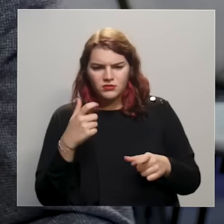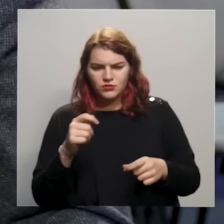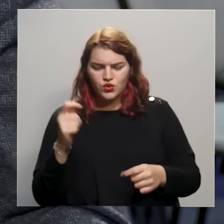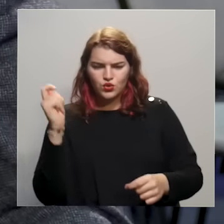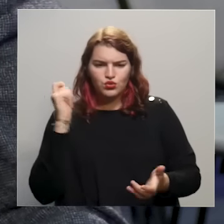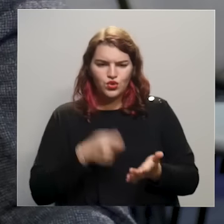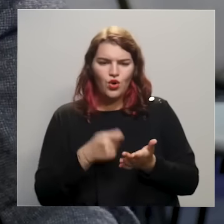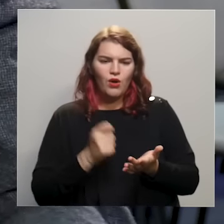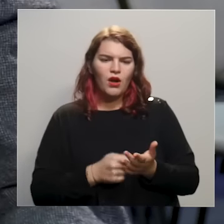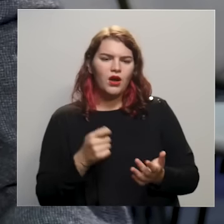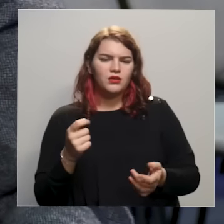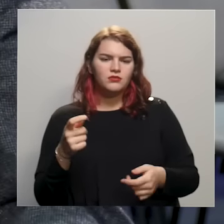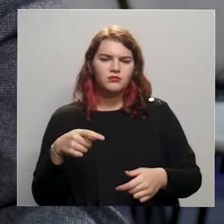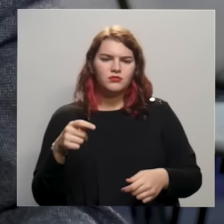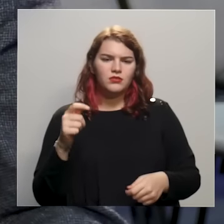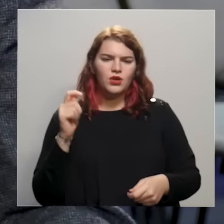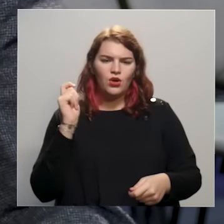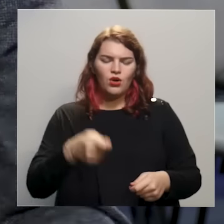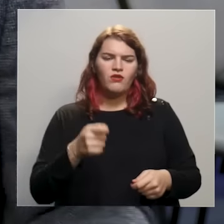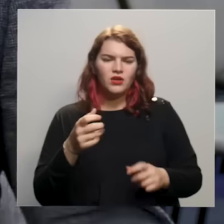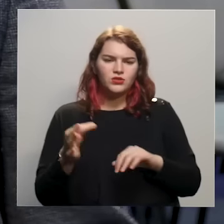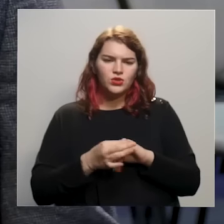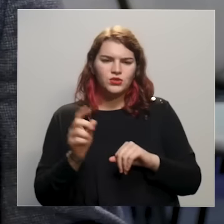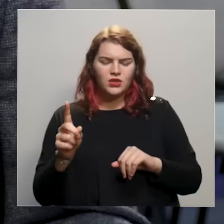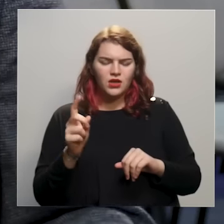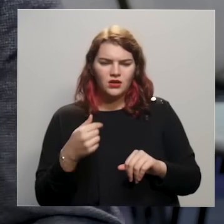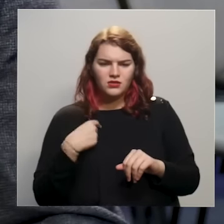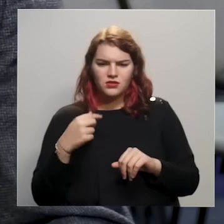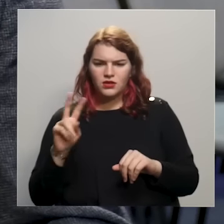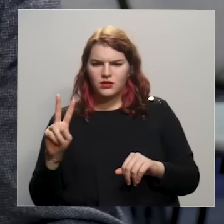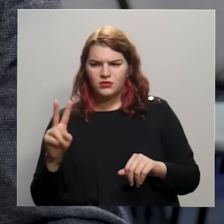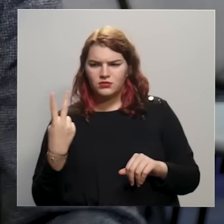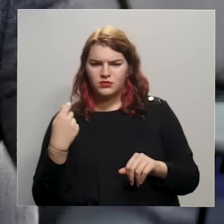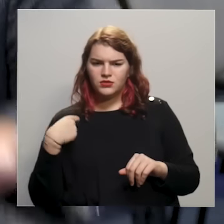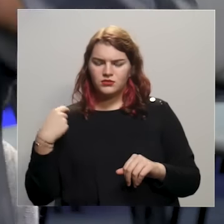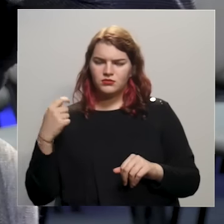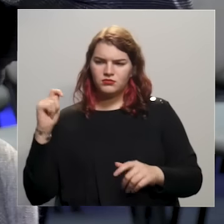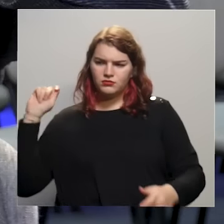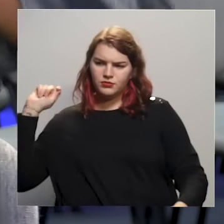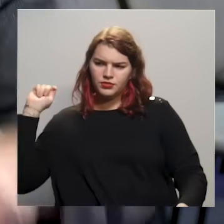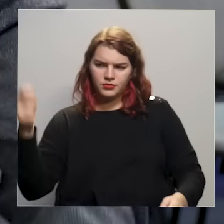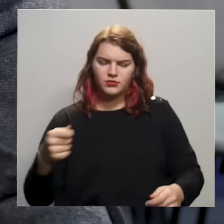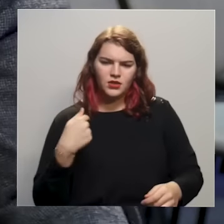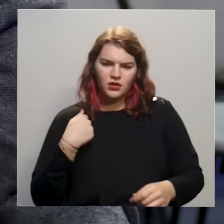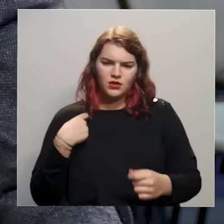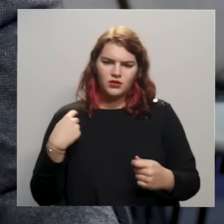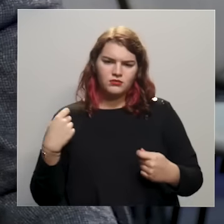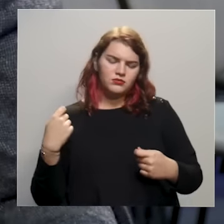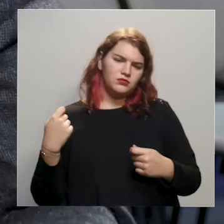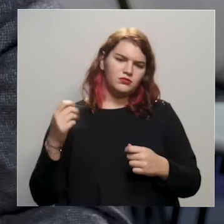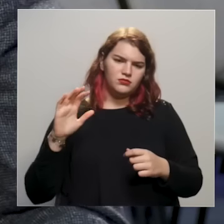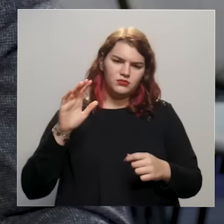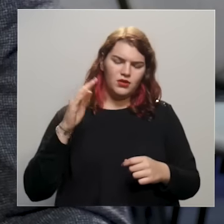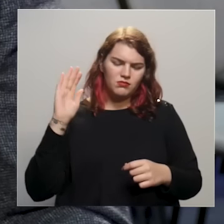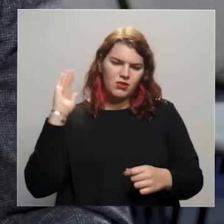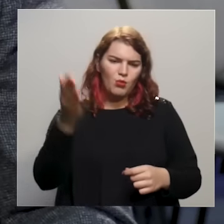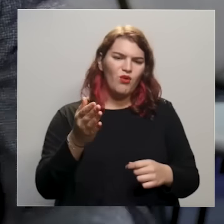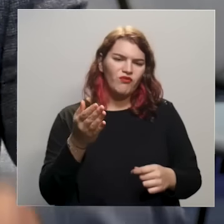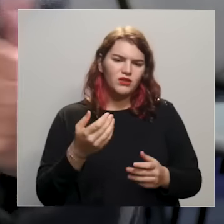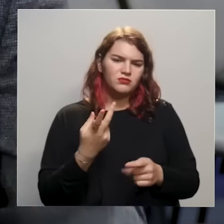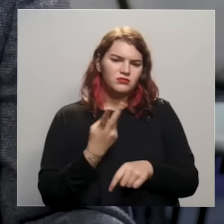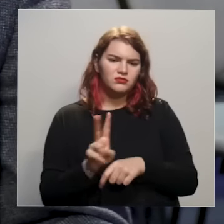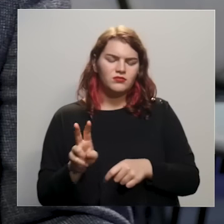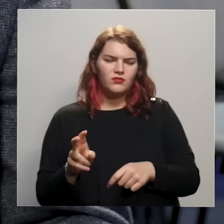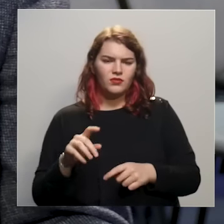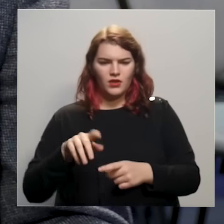ciocanul o lovea pe soția lui. S-a întors către mine și a dat cu ciocanul și eu m-am bărat și l-am lovit.